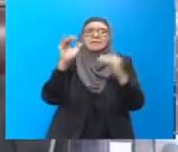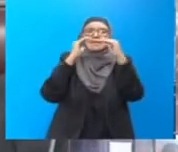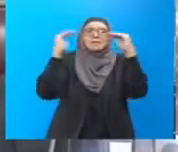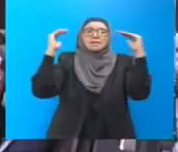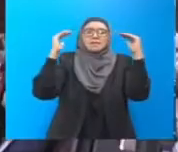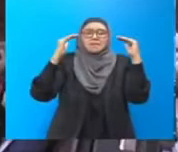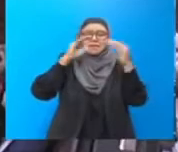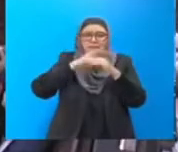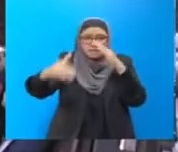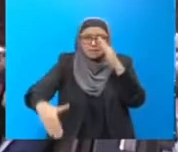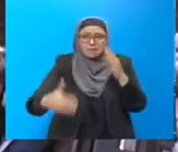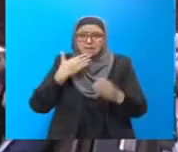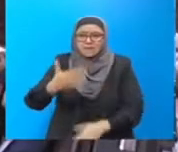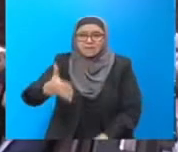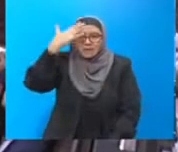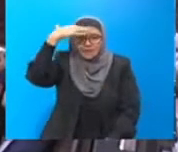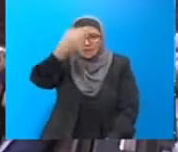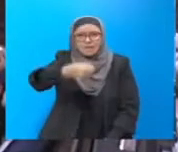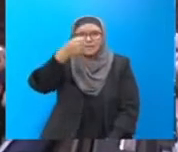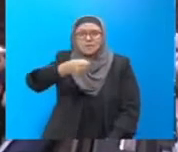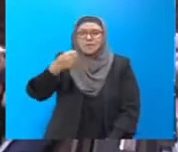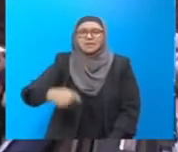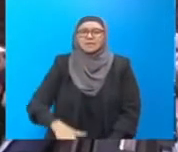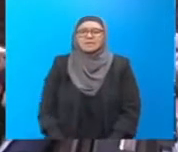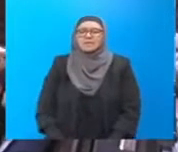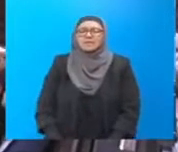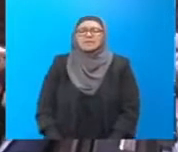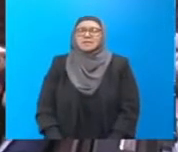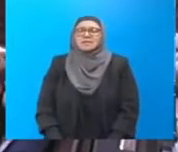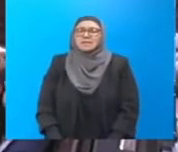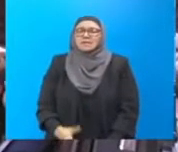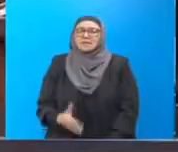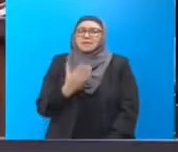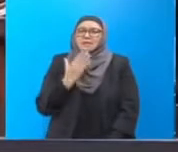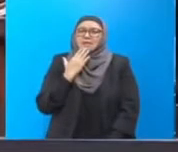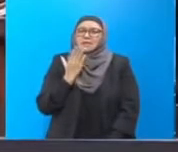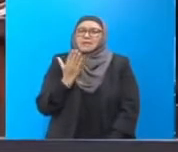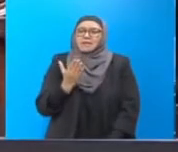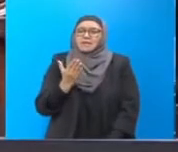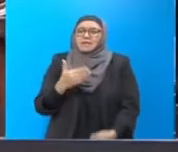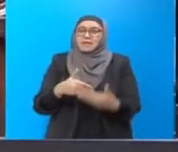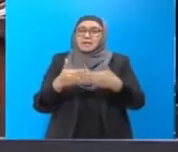assalamualaikum warahmatullah wabarakatuh Terima kasih the sebelum yang Bu menteri menjawab